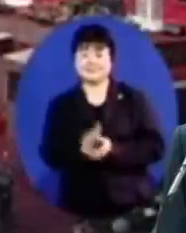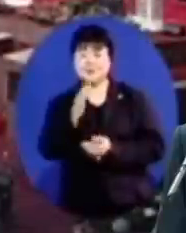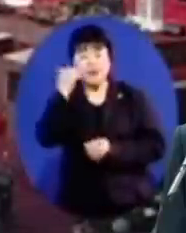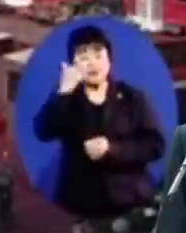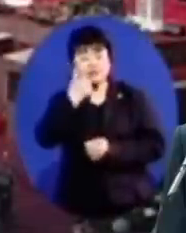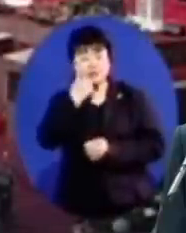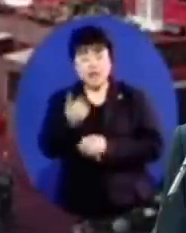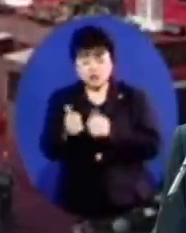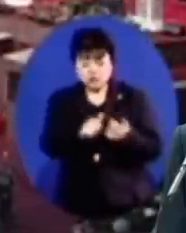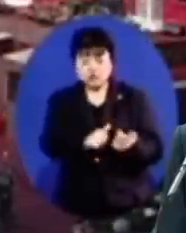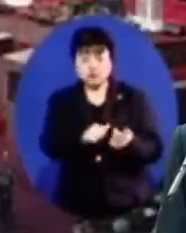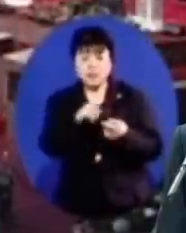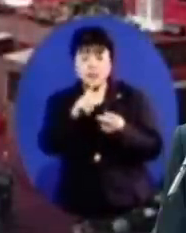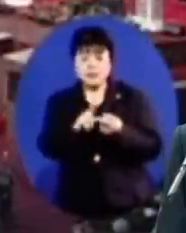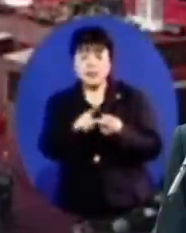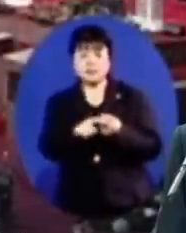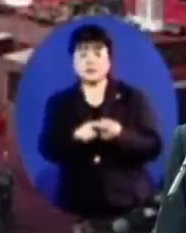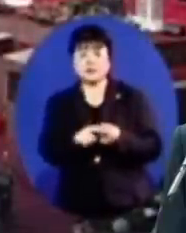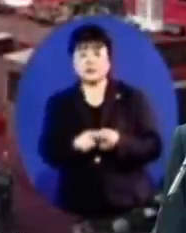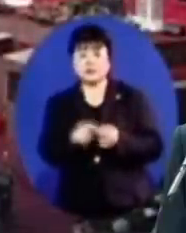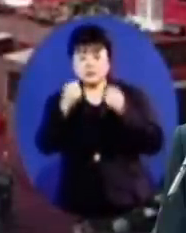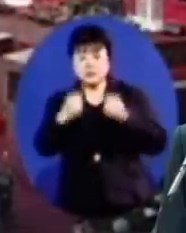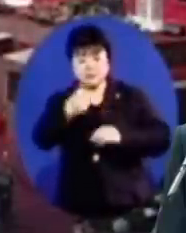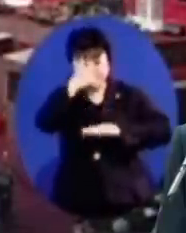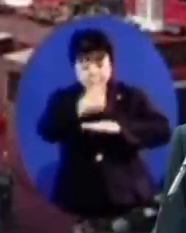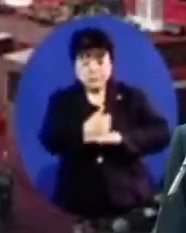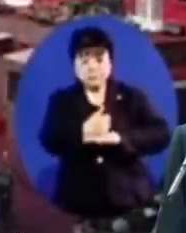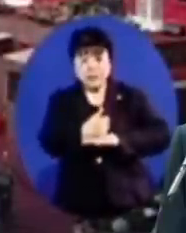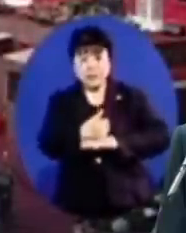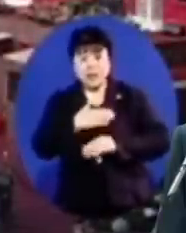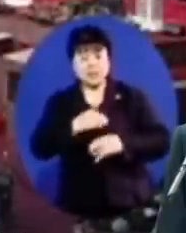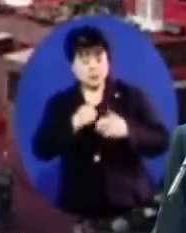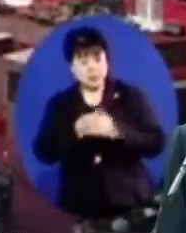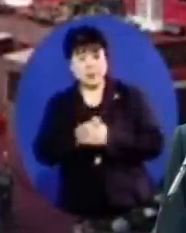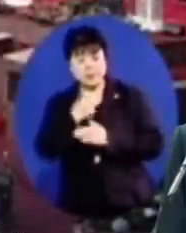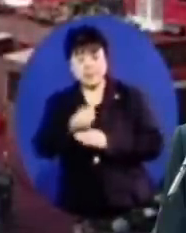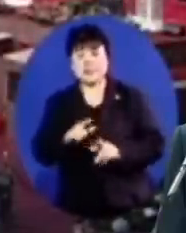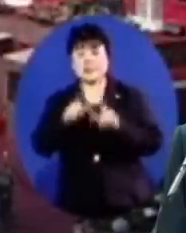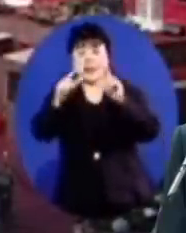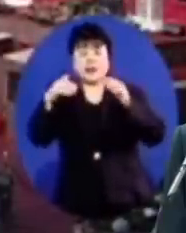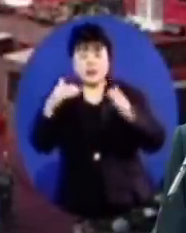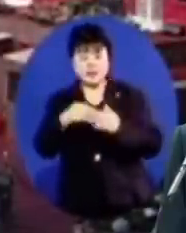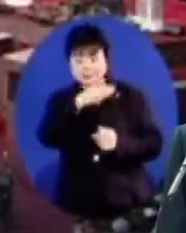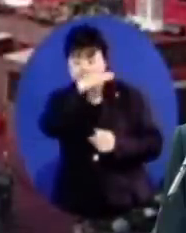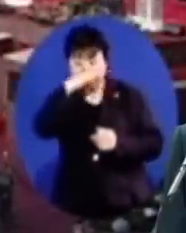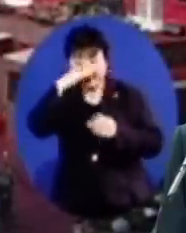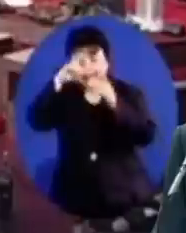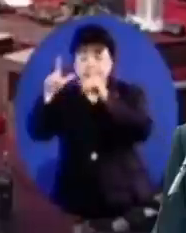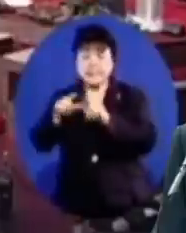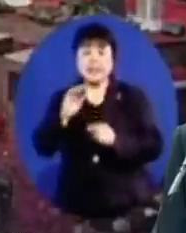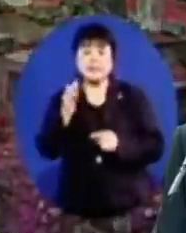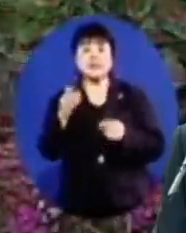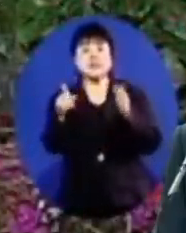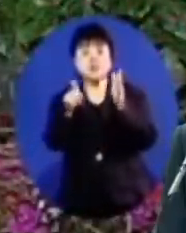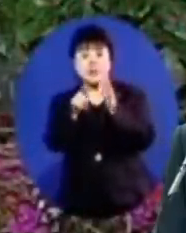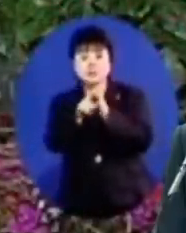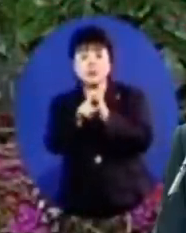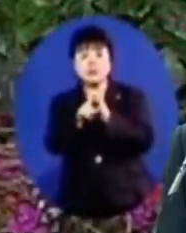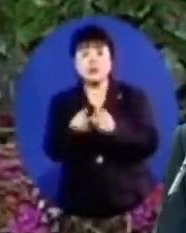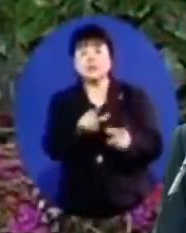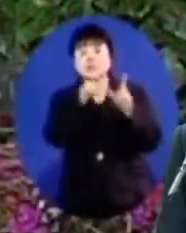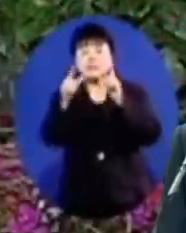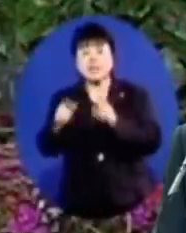누구에게나 죽음이란 삶의 한계점이 주어져 있기 때문에 그 마지막 날에 이르기까지 바르게 살아야만 합니다. 그러기 위해서는